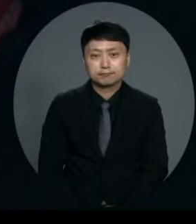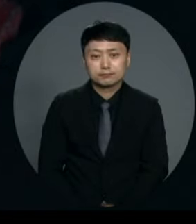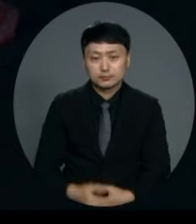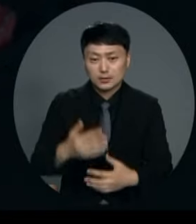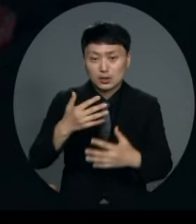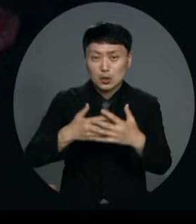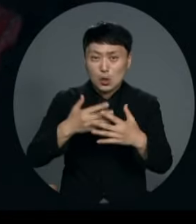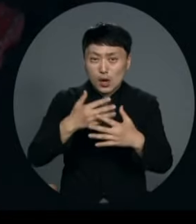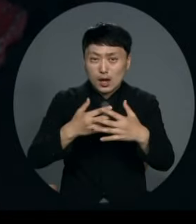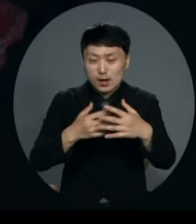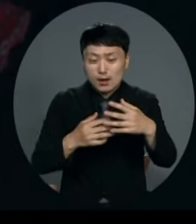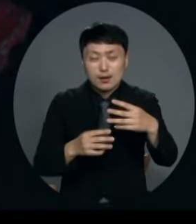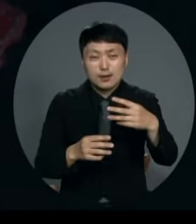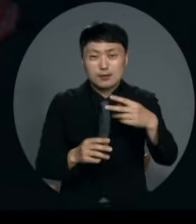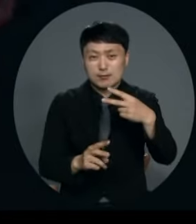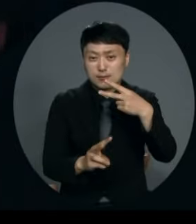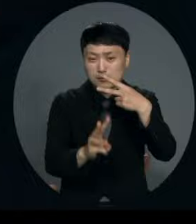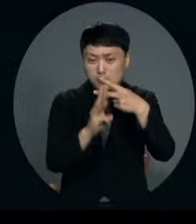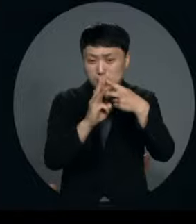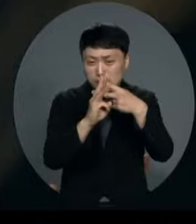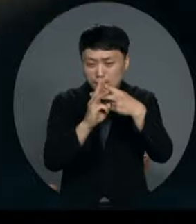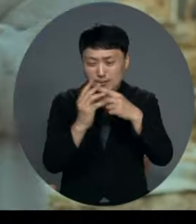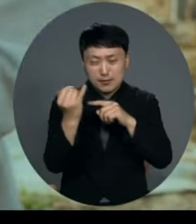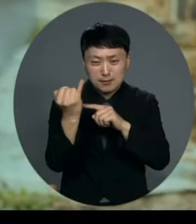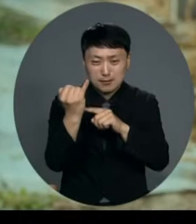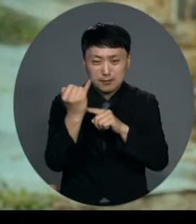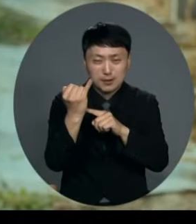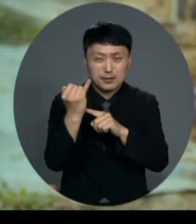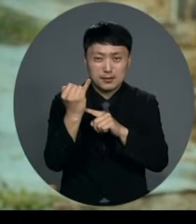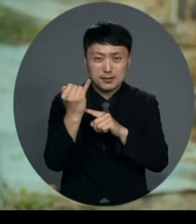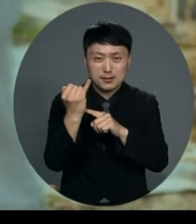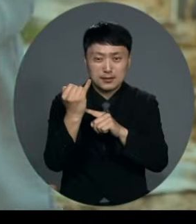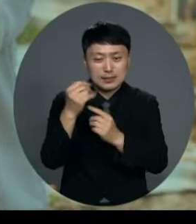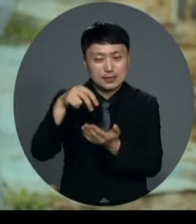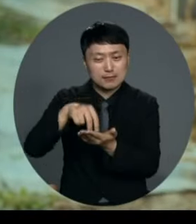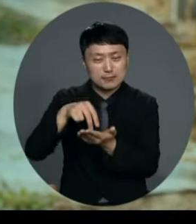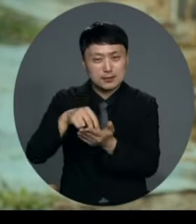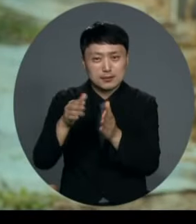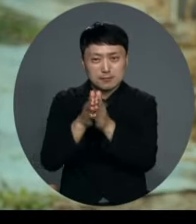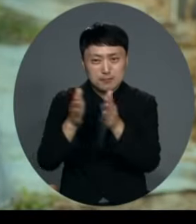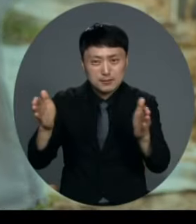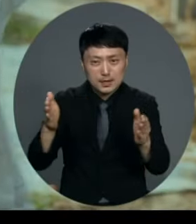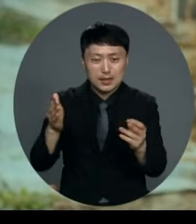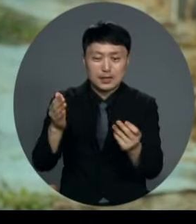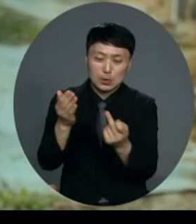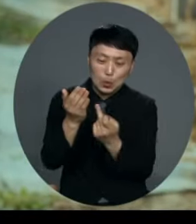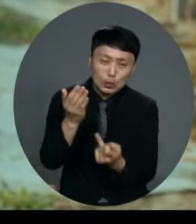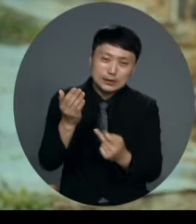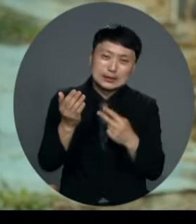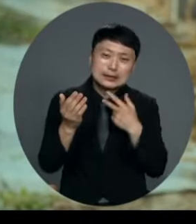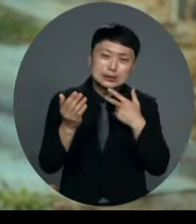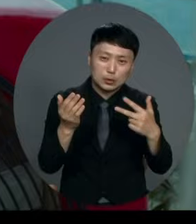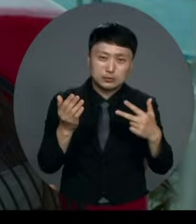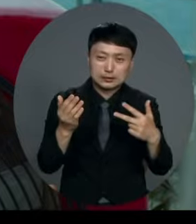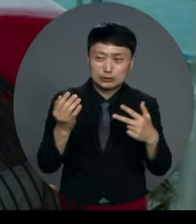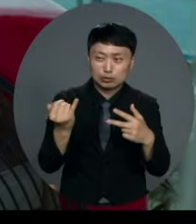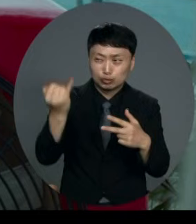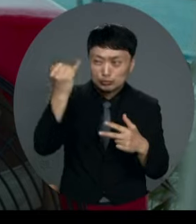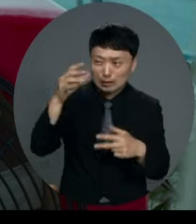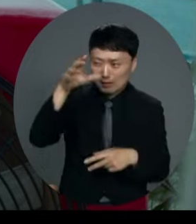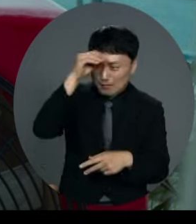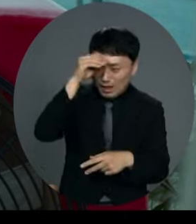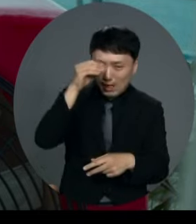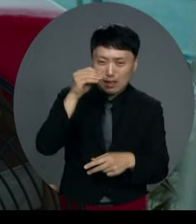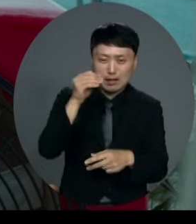중학교 3학년 검도특기생 도윤의 시각을 따라갑니다. 7살 동생 지훈은 자랑스러운 누나를 따라